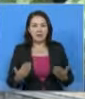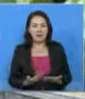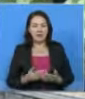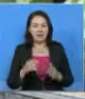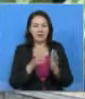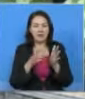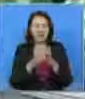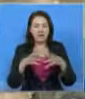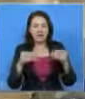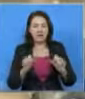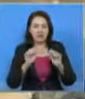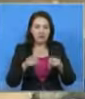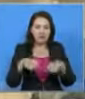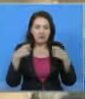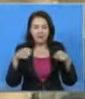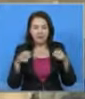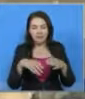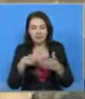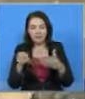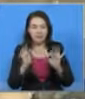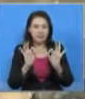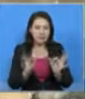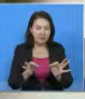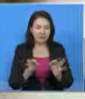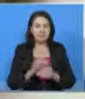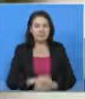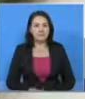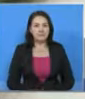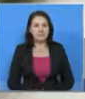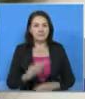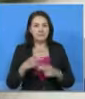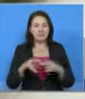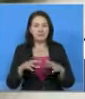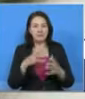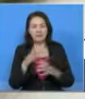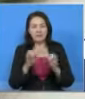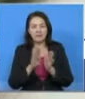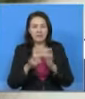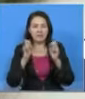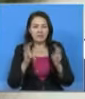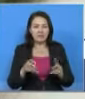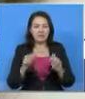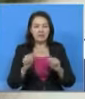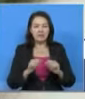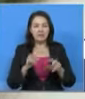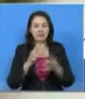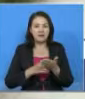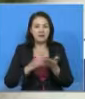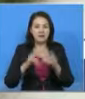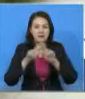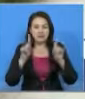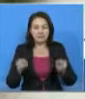қауын қарбызды арнайы рұқсаты бар сауда орындарынан алғаны жөн дейді мамандар. Осы өнімнің қауіпсіздігін растайтын құжат декларацияны